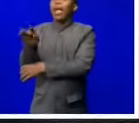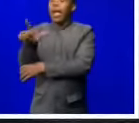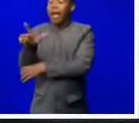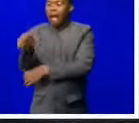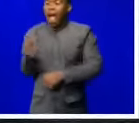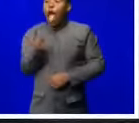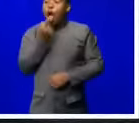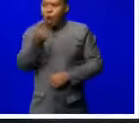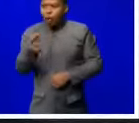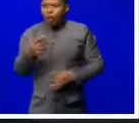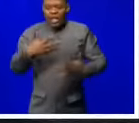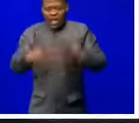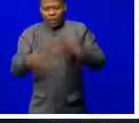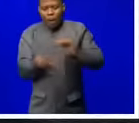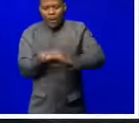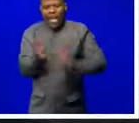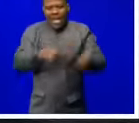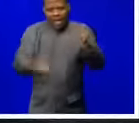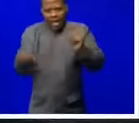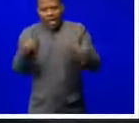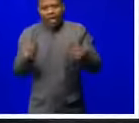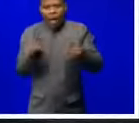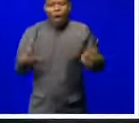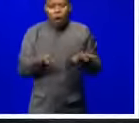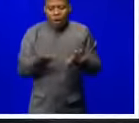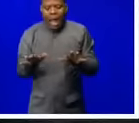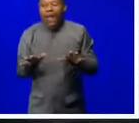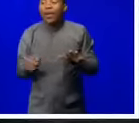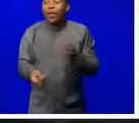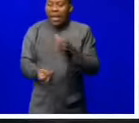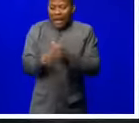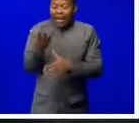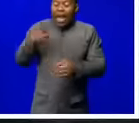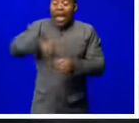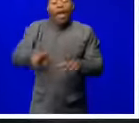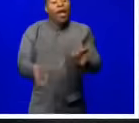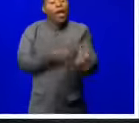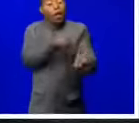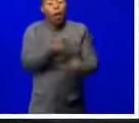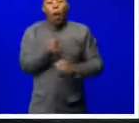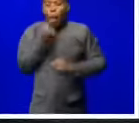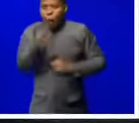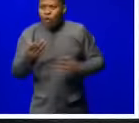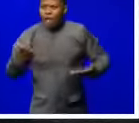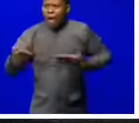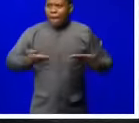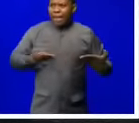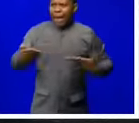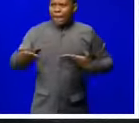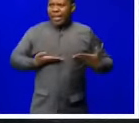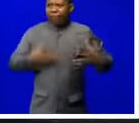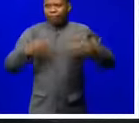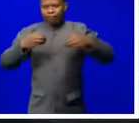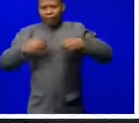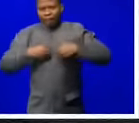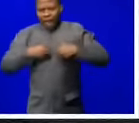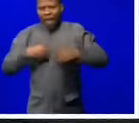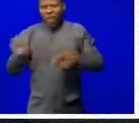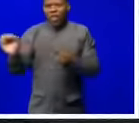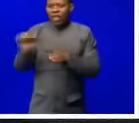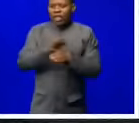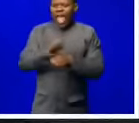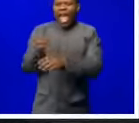ukuthengisa imikhicito yabo ngokusebenzisa indlela tebuchwephesha Manikela uthi kunesidingo sekuthi banikati bemabhizinisi